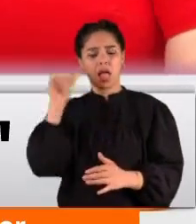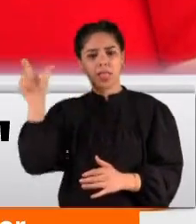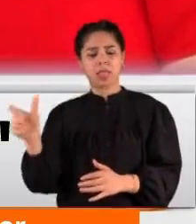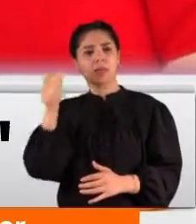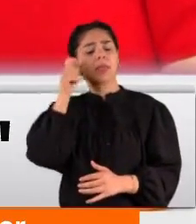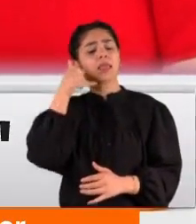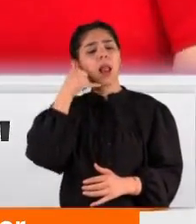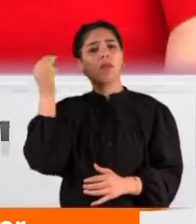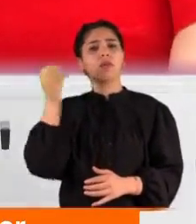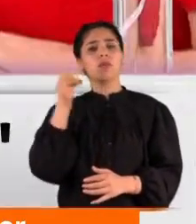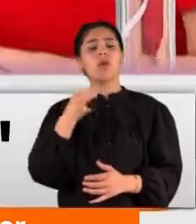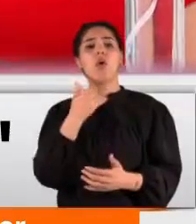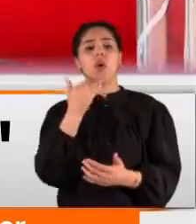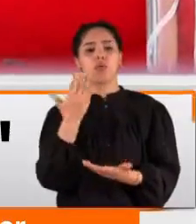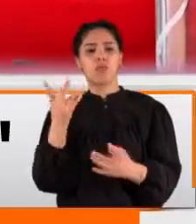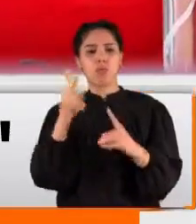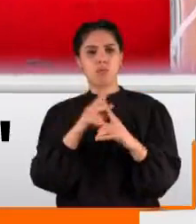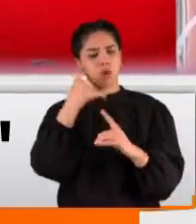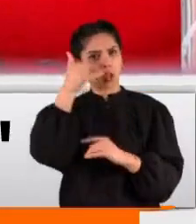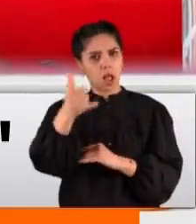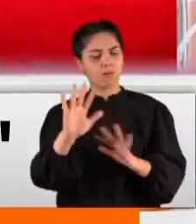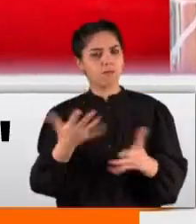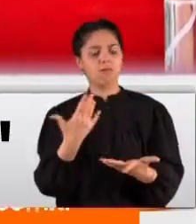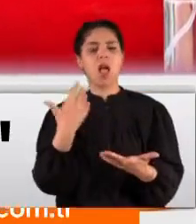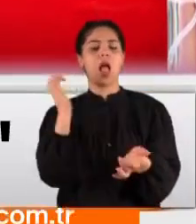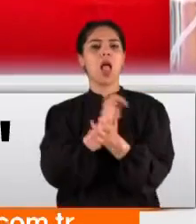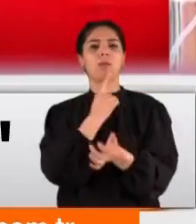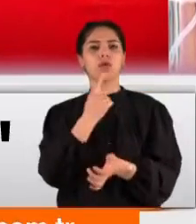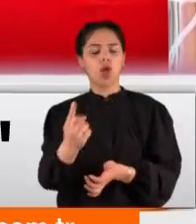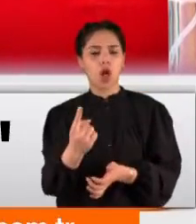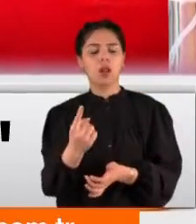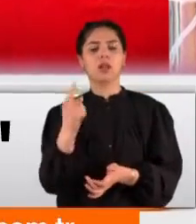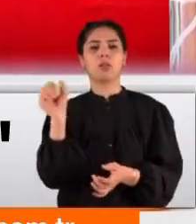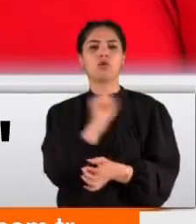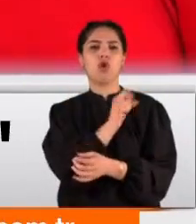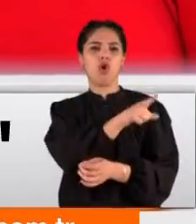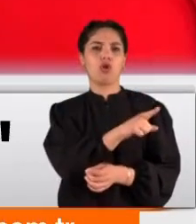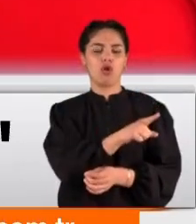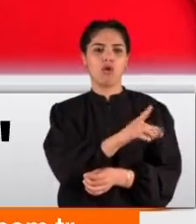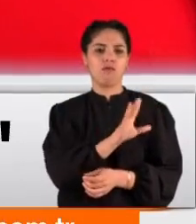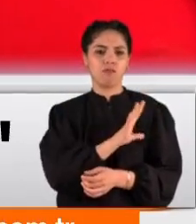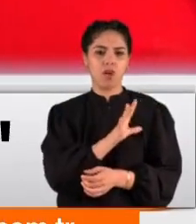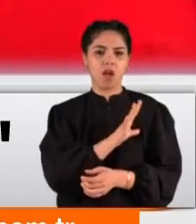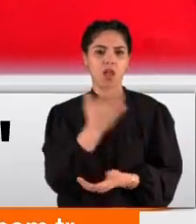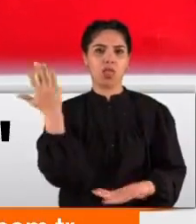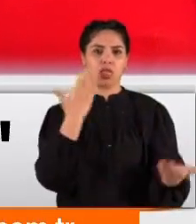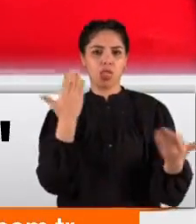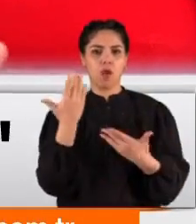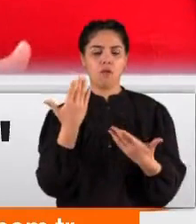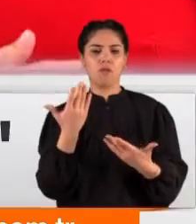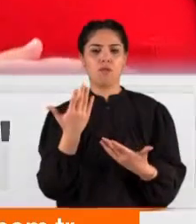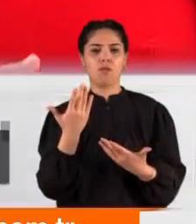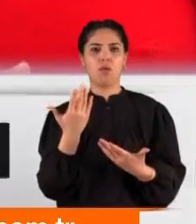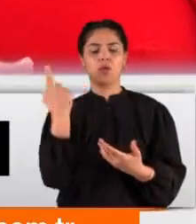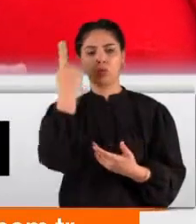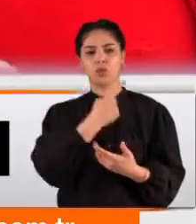ulaşamaz niye telefonu alıyor polis ararım ya da herhangi aileme söylerim diye korkusu vardı abla böyle der size şu bu her